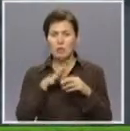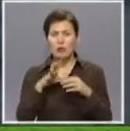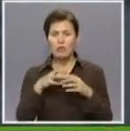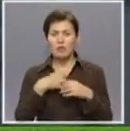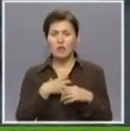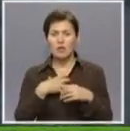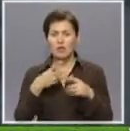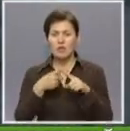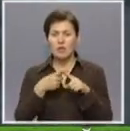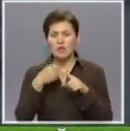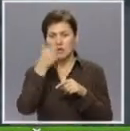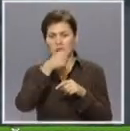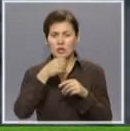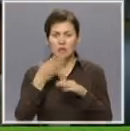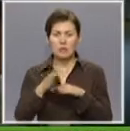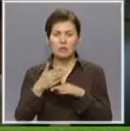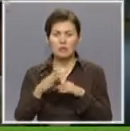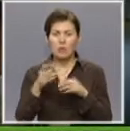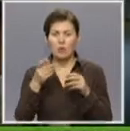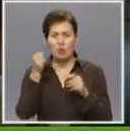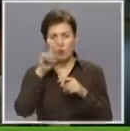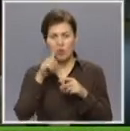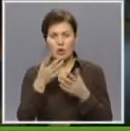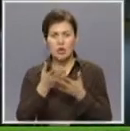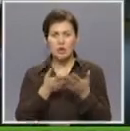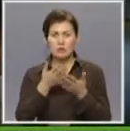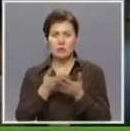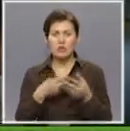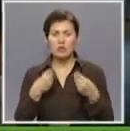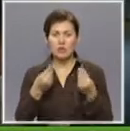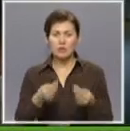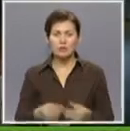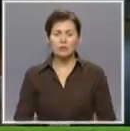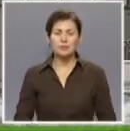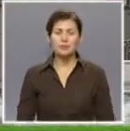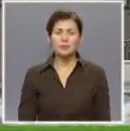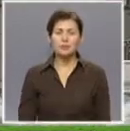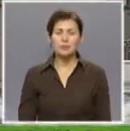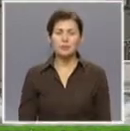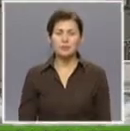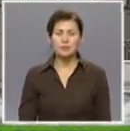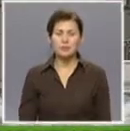әрі жарты жыл сайын несие тарихын тексеріп тұруға кеңес береді. Арай Айпарыш, Евгений Акопов, Алматы телеарнасы.